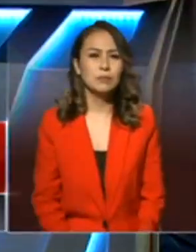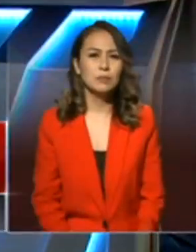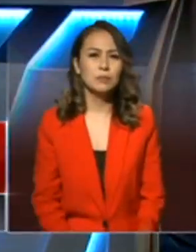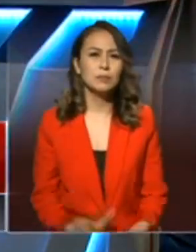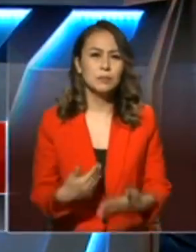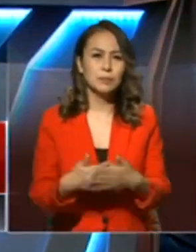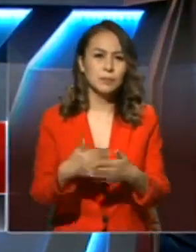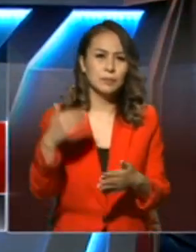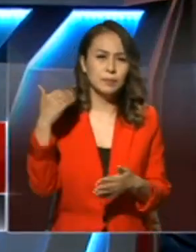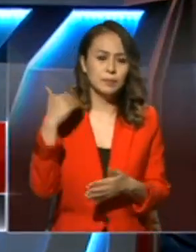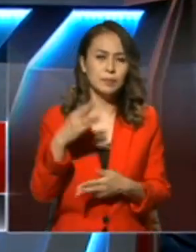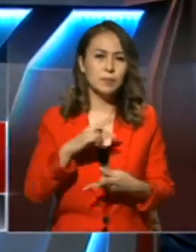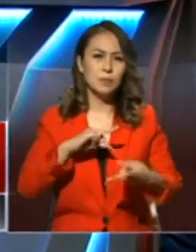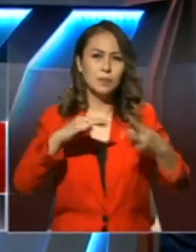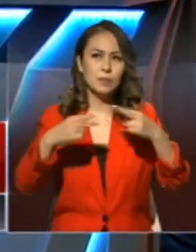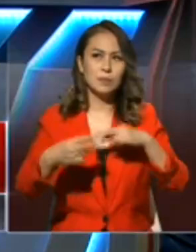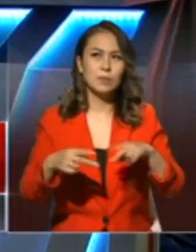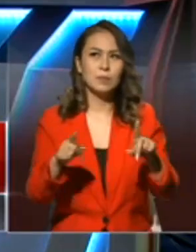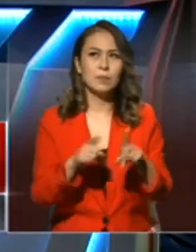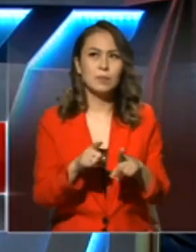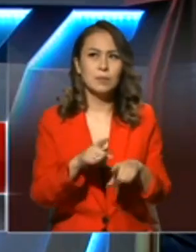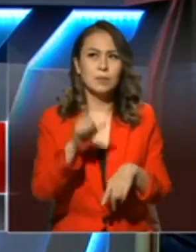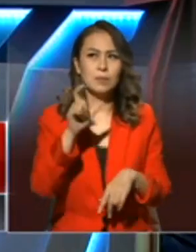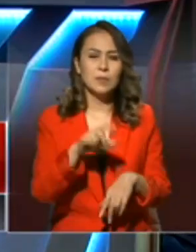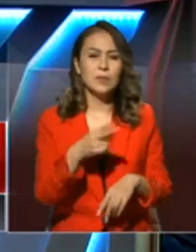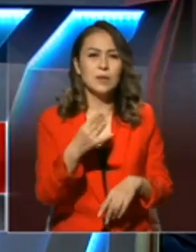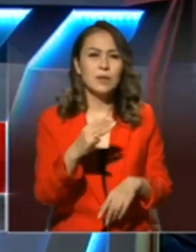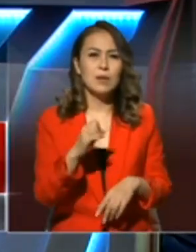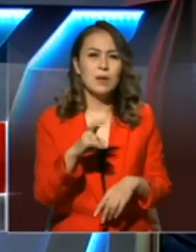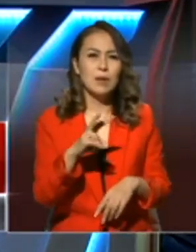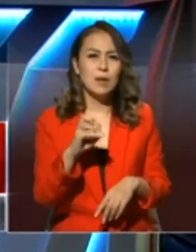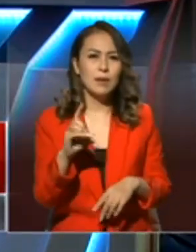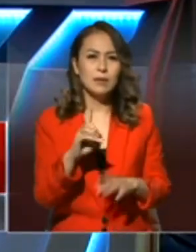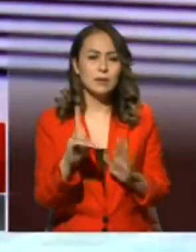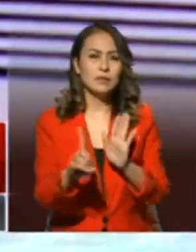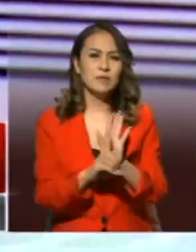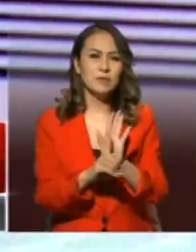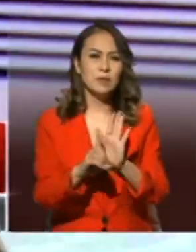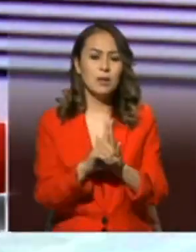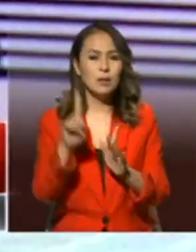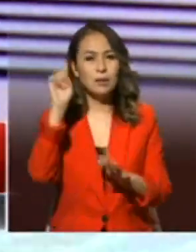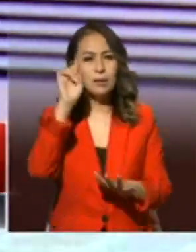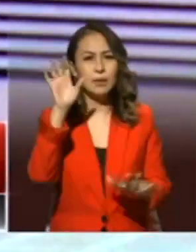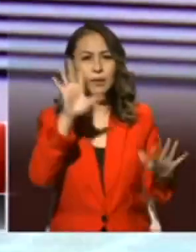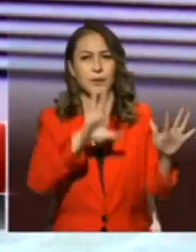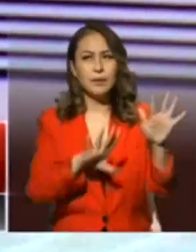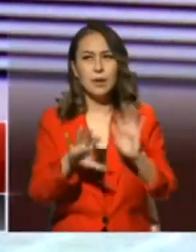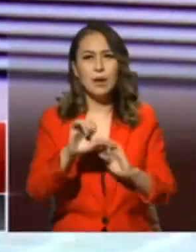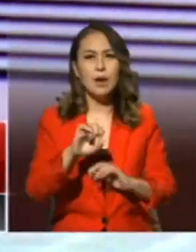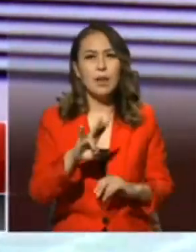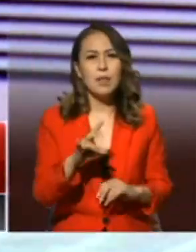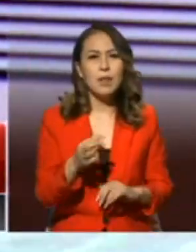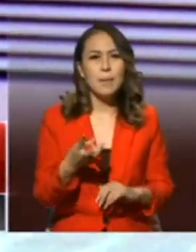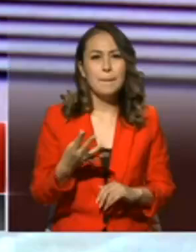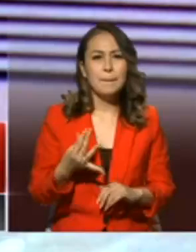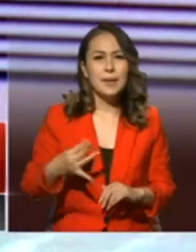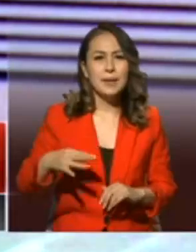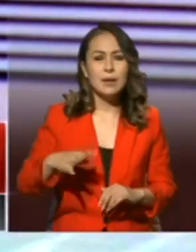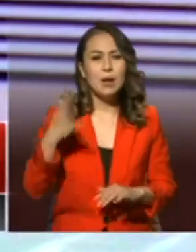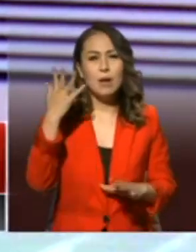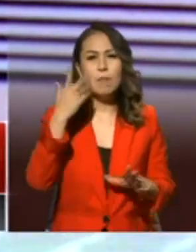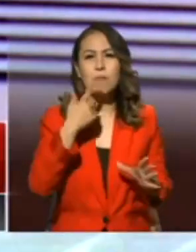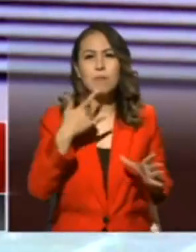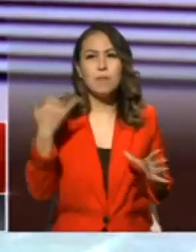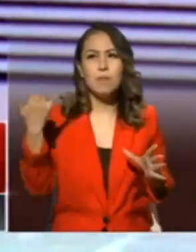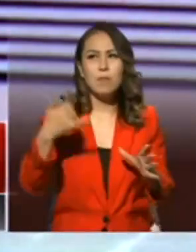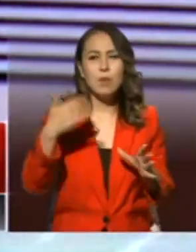алдында ол бірінші трансплантацияның алдында да науқастар диализде жүреді. Диализде жүргеннен кейін оларда анемия болады. Анемия болғанда қан құяды. Қан құю көп болғандықтан